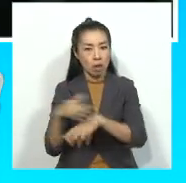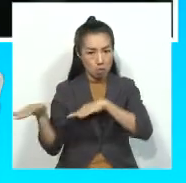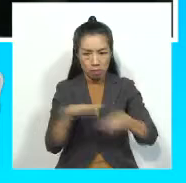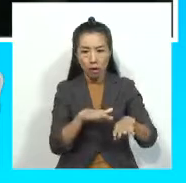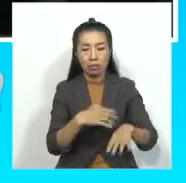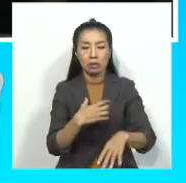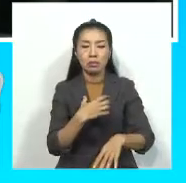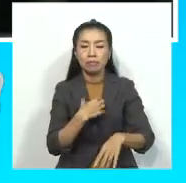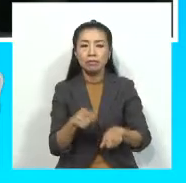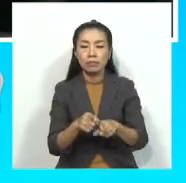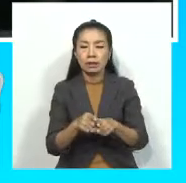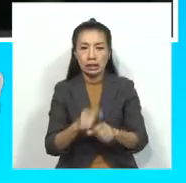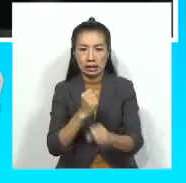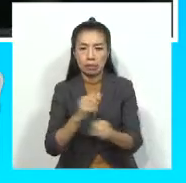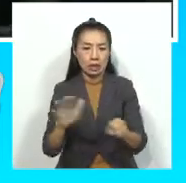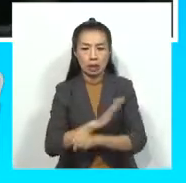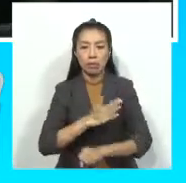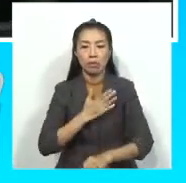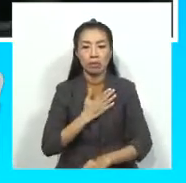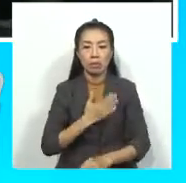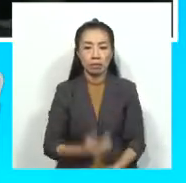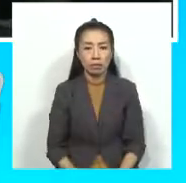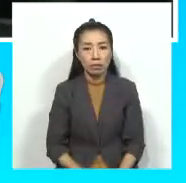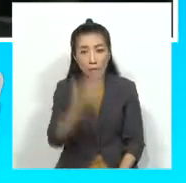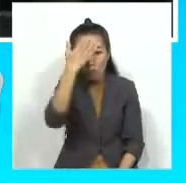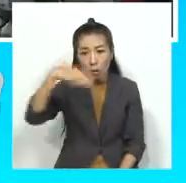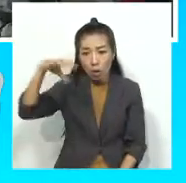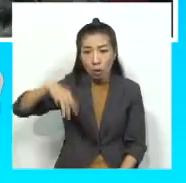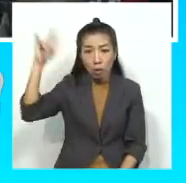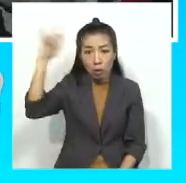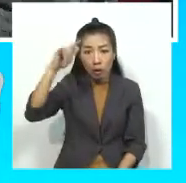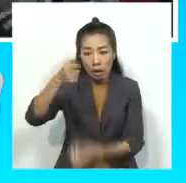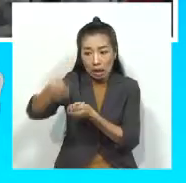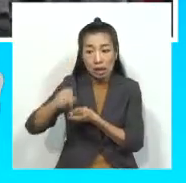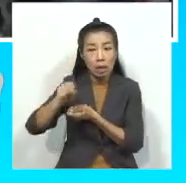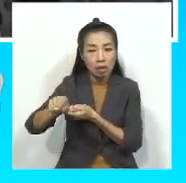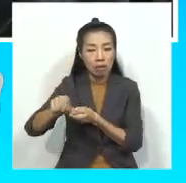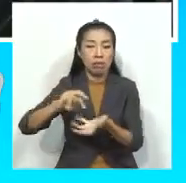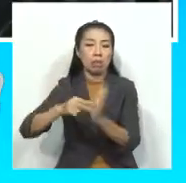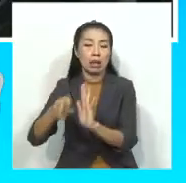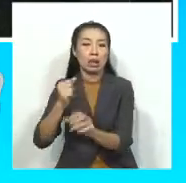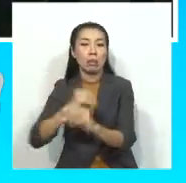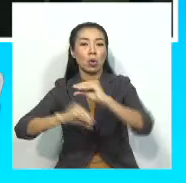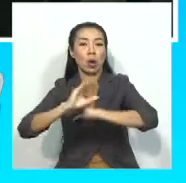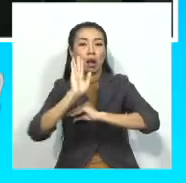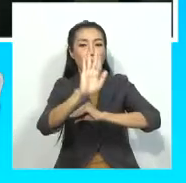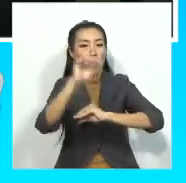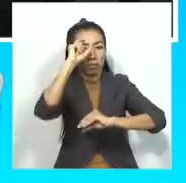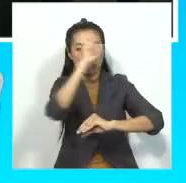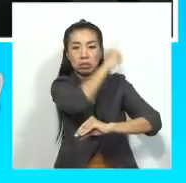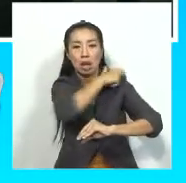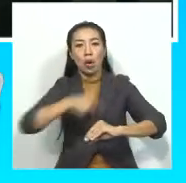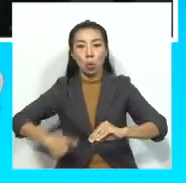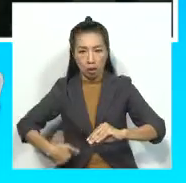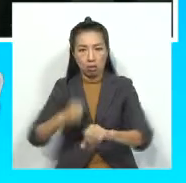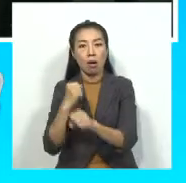ร้อมที่จะต้องทำอย่างเต็มที่ครับเพราะว่ากรมฝนหลวงและการเกษตรถือว่าเป็นผู้สนองโครงการพระราชดำริฝนหลวงของในหลว